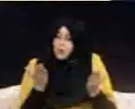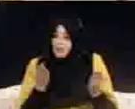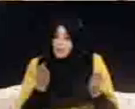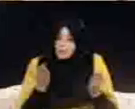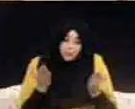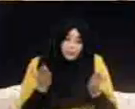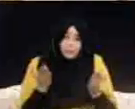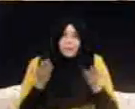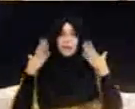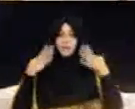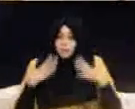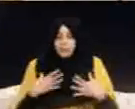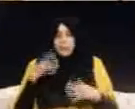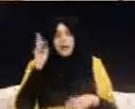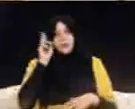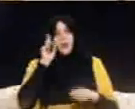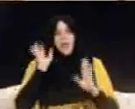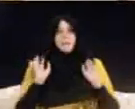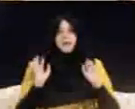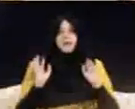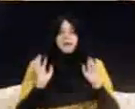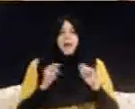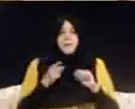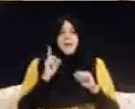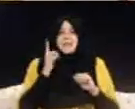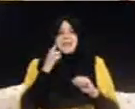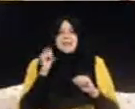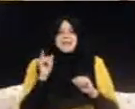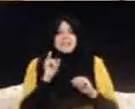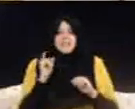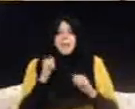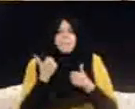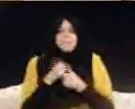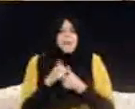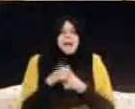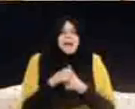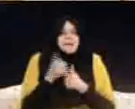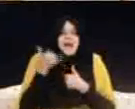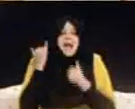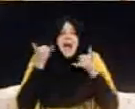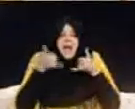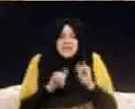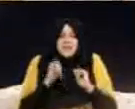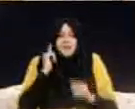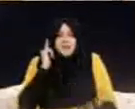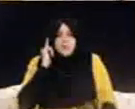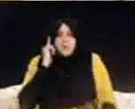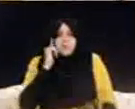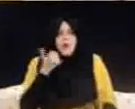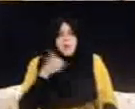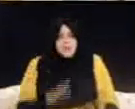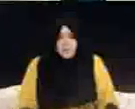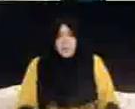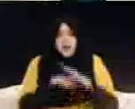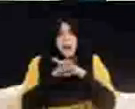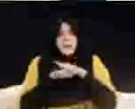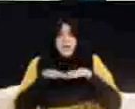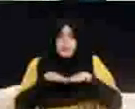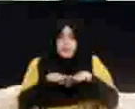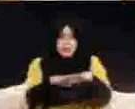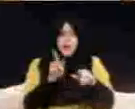وجلسة معقولة. ولكن إذا كان عندك ألم مع طول الجلوس، ممكن تكسلي رجليك،